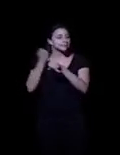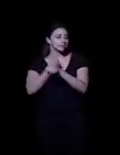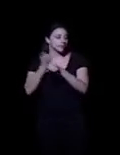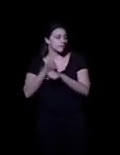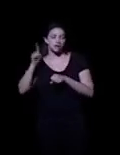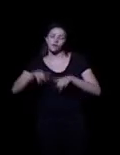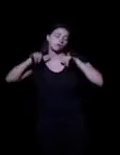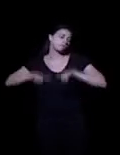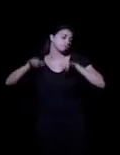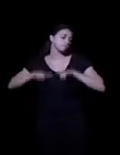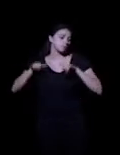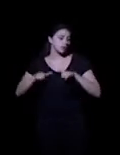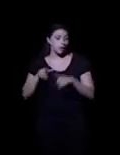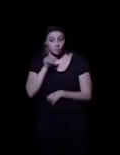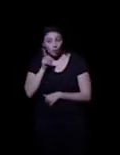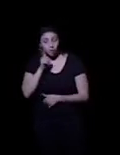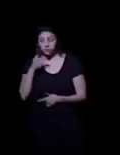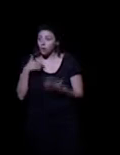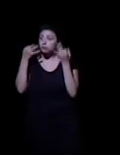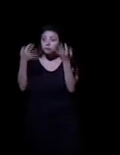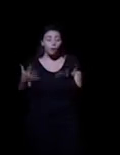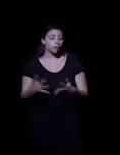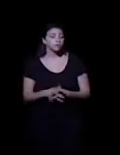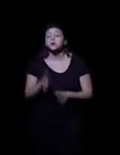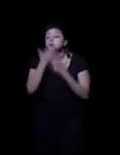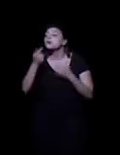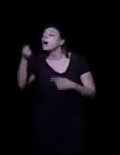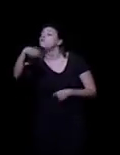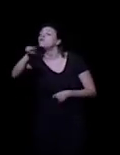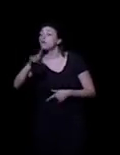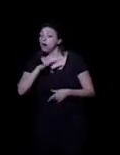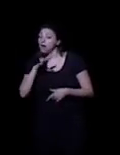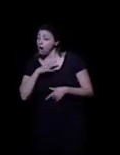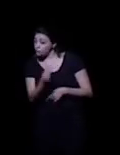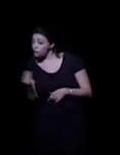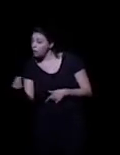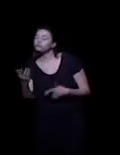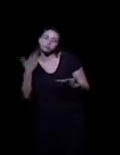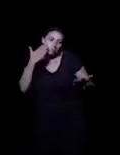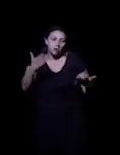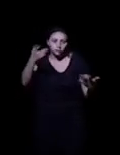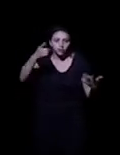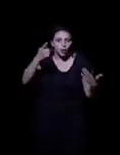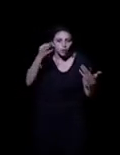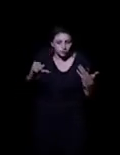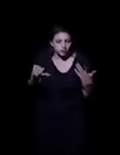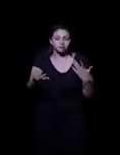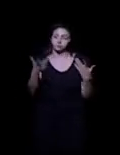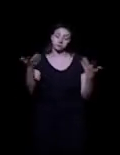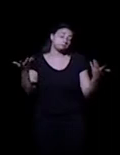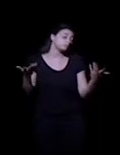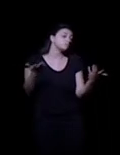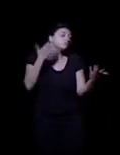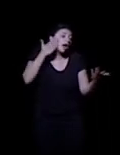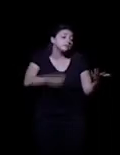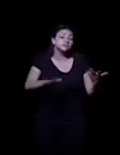temps. Alors, je ne sais pas s'il y a des gens qui ont des enfants dans la salle, donc j'imagine que oui, et que vous avez déjà changé une couche. Alors, même pour les